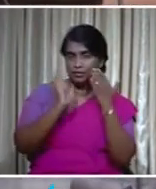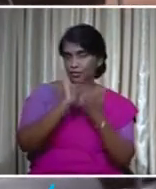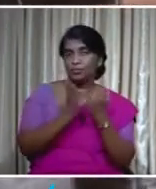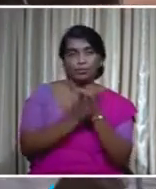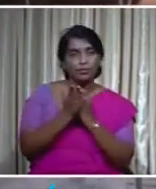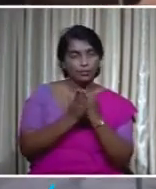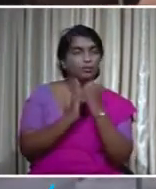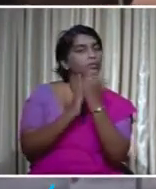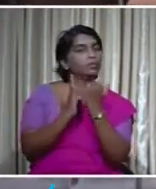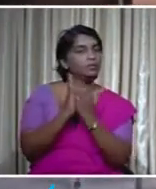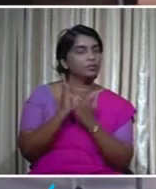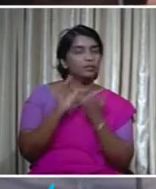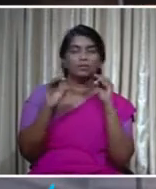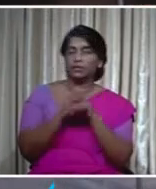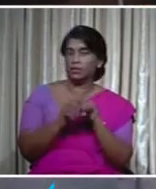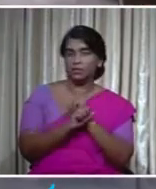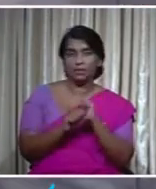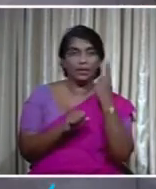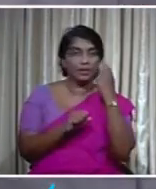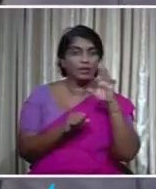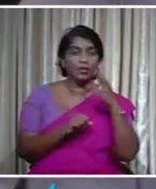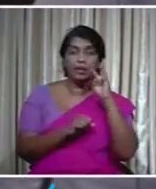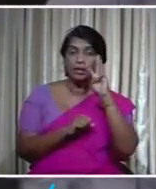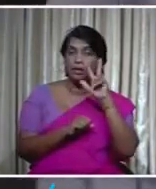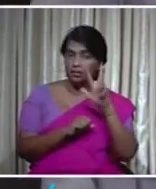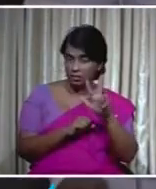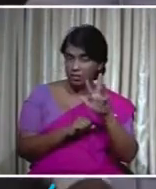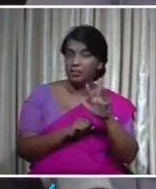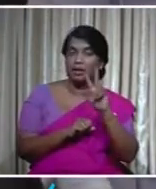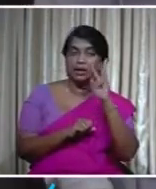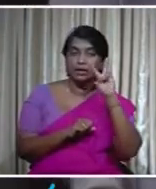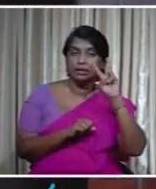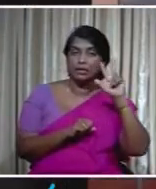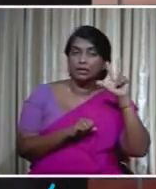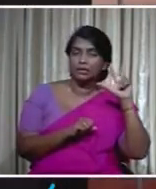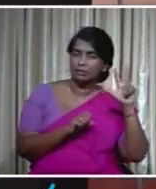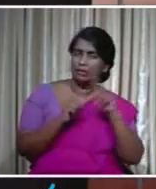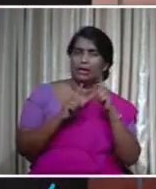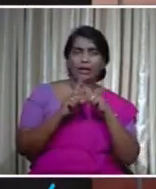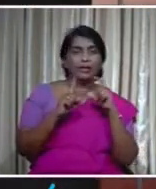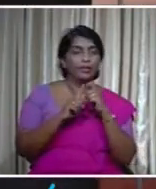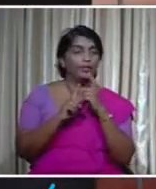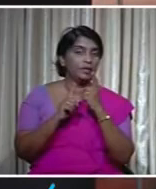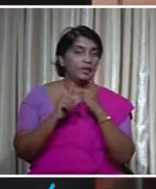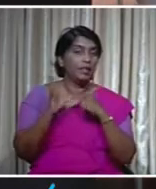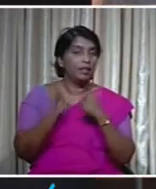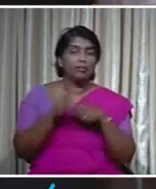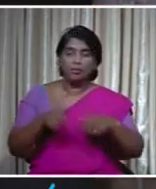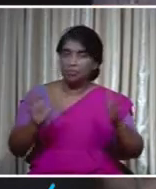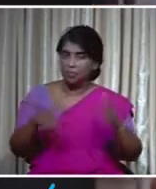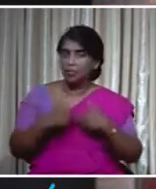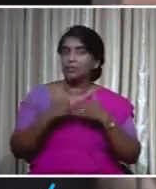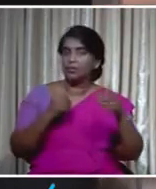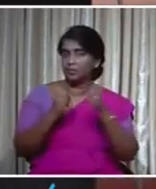வரவில்லை. 1939 இந்த 31ஆம் இலக்க கல்வி சட்டமும் இன்றைக்கு நடைமுறையில் இருக்கு. ஆனால் இலங்கையில் இருக்கிற இந்த